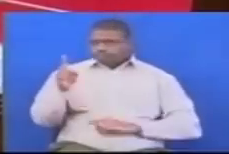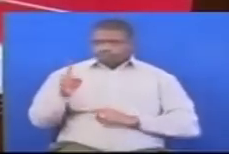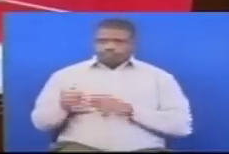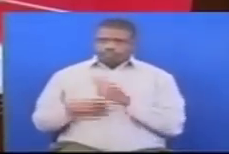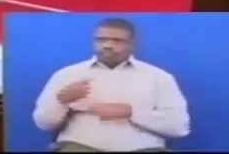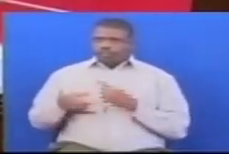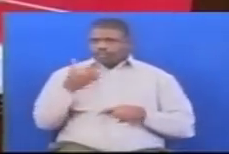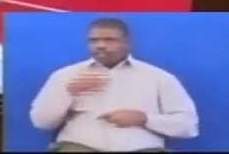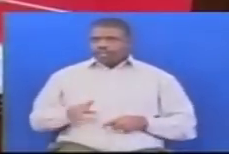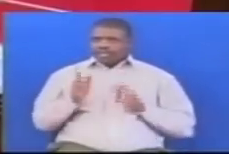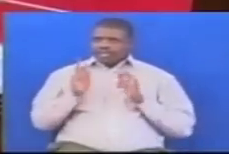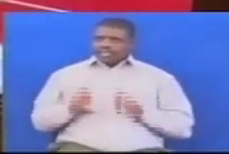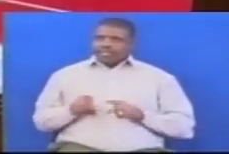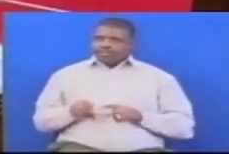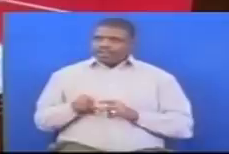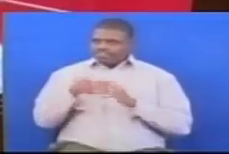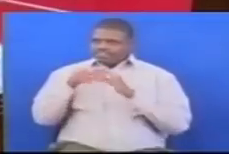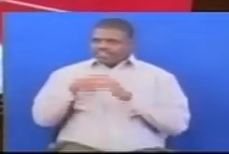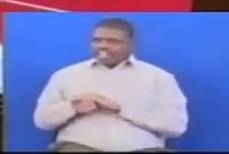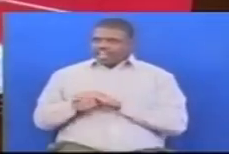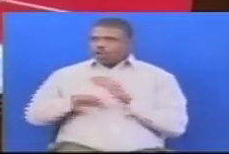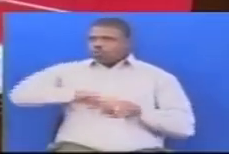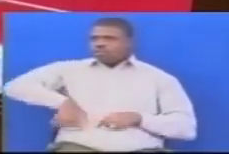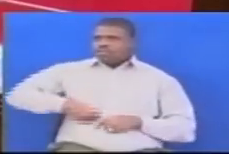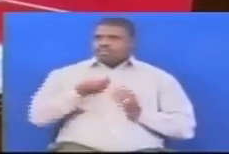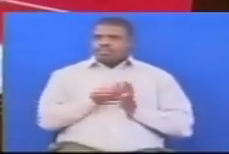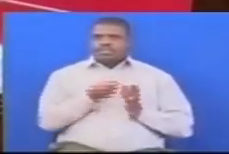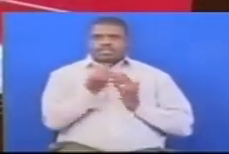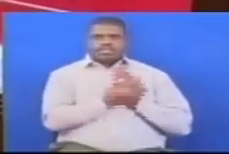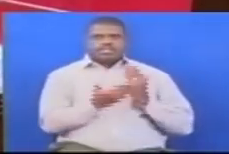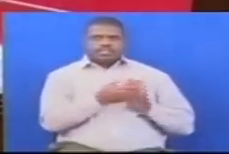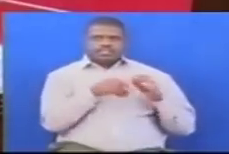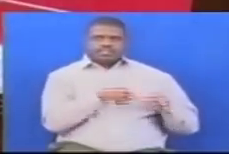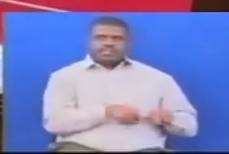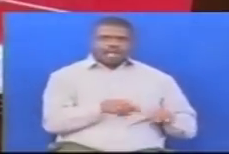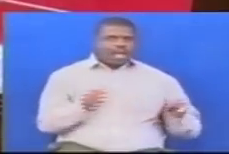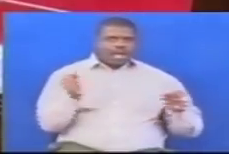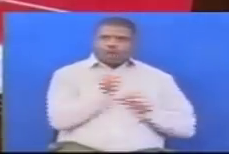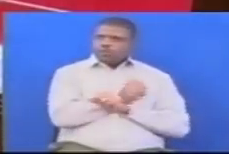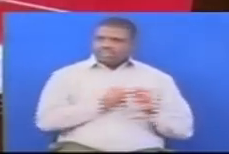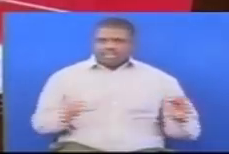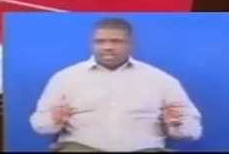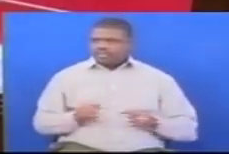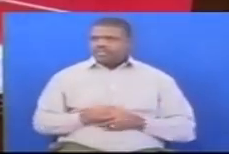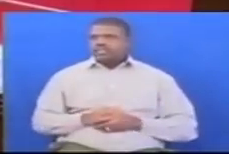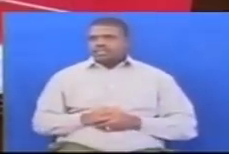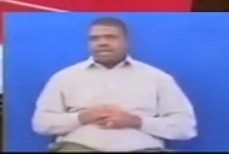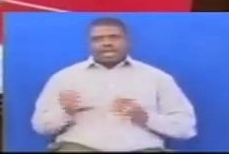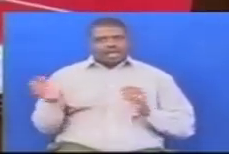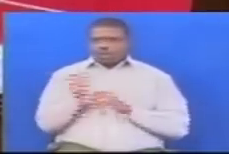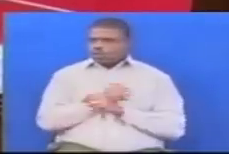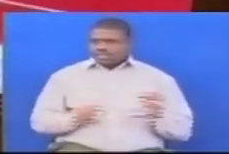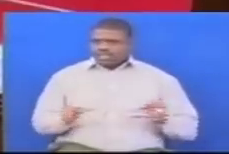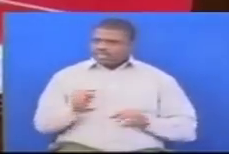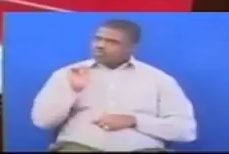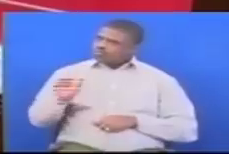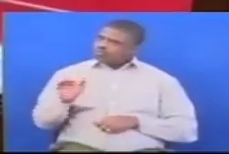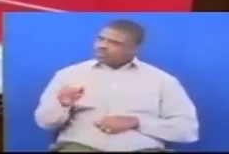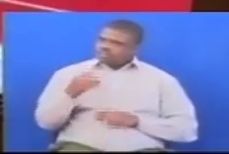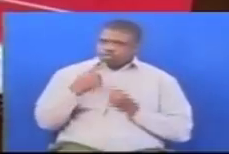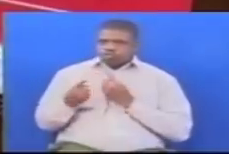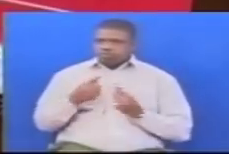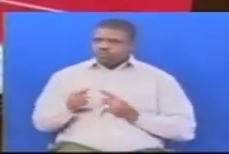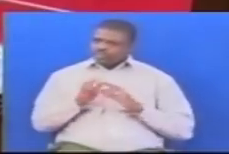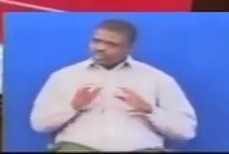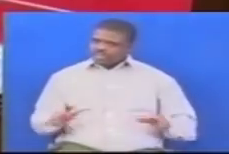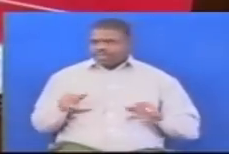maji wamegeuza kama ndio vichaka vya kuibia pesa katika nchi hii. Haiwezekani. Haiwezekani. Nilikwambia nilizungumza bunge la